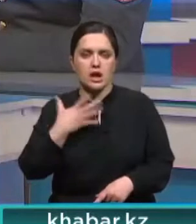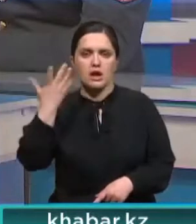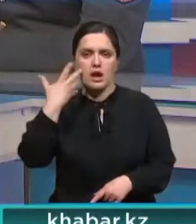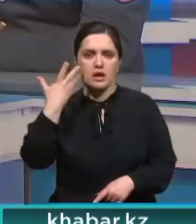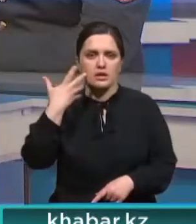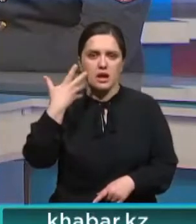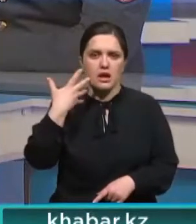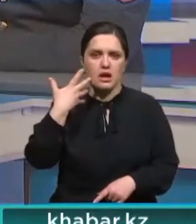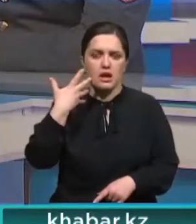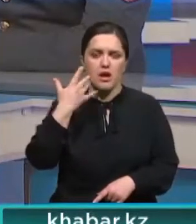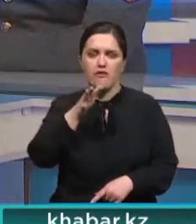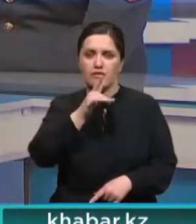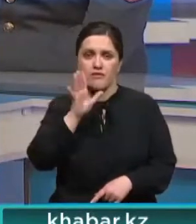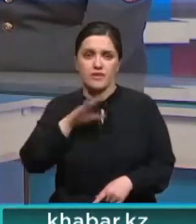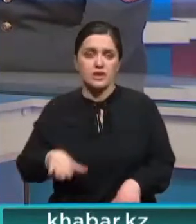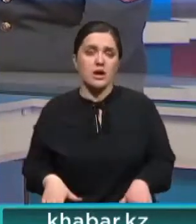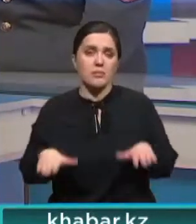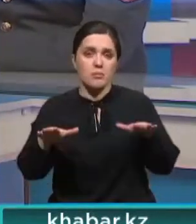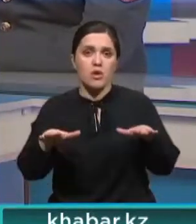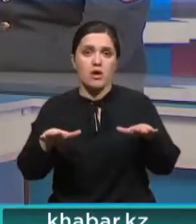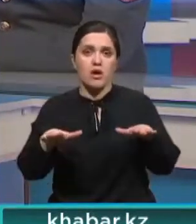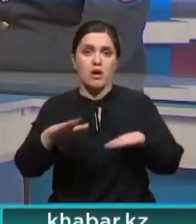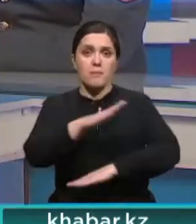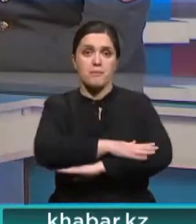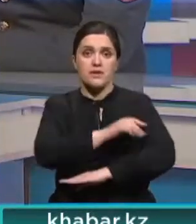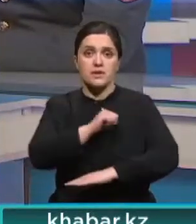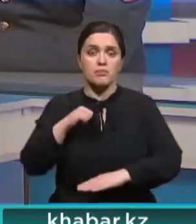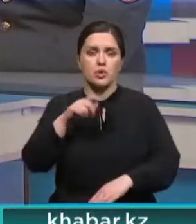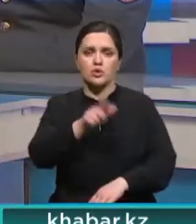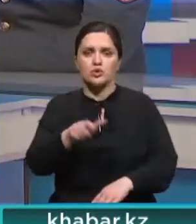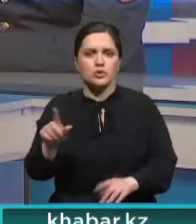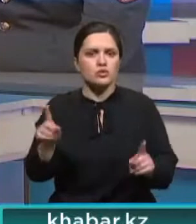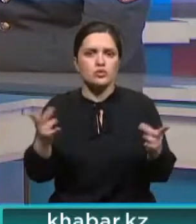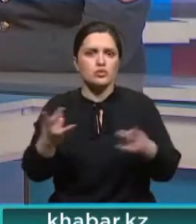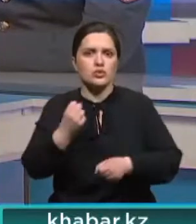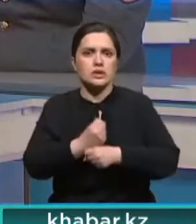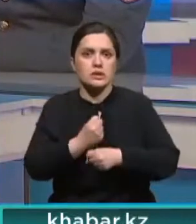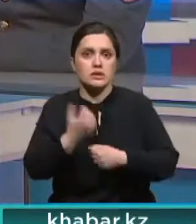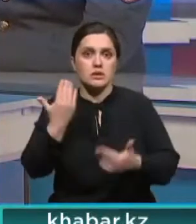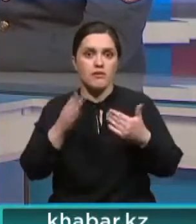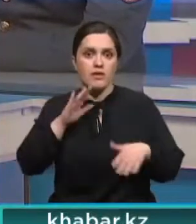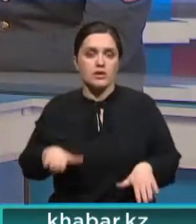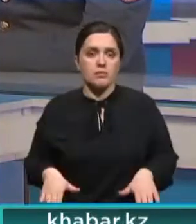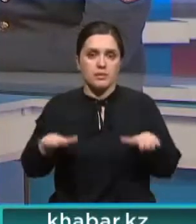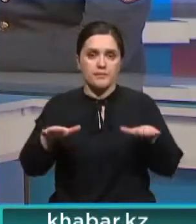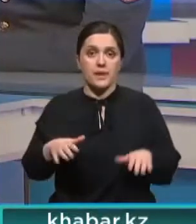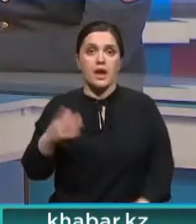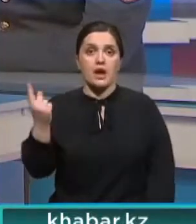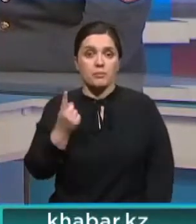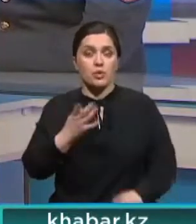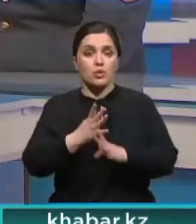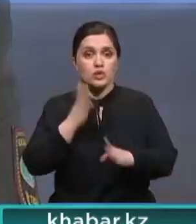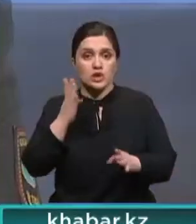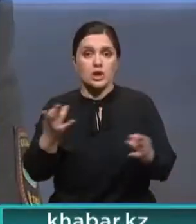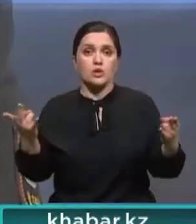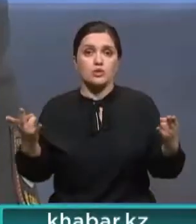во время самого половодья именно поведение самих людей, вот что нужно делать, когда наступает большая вода? Да, в первую очередь